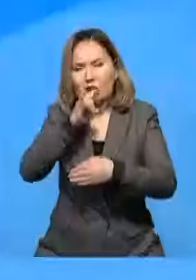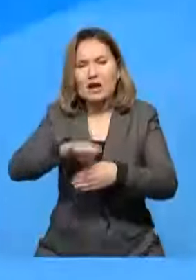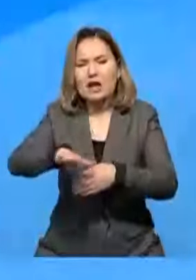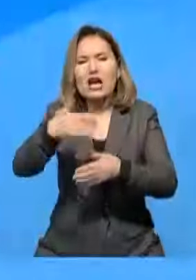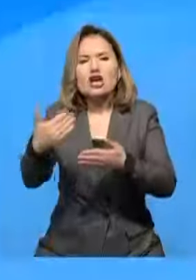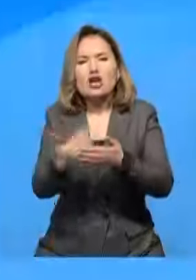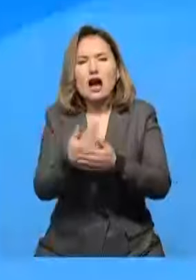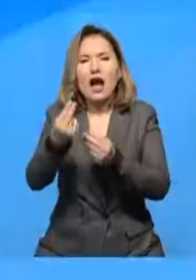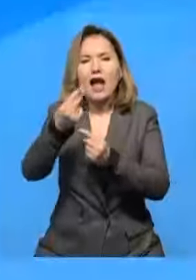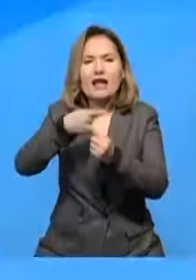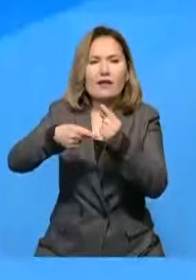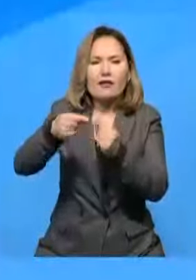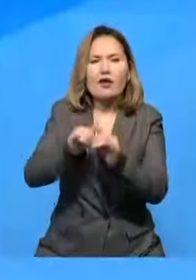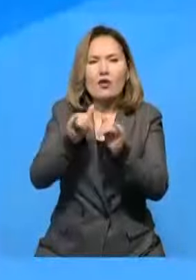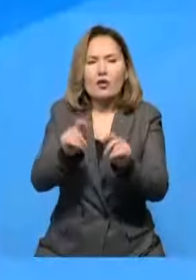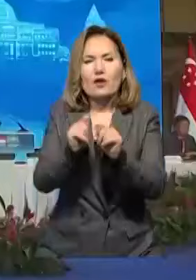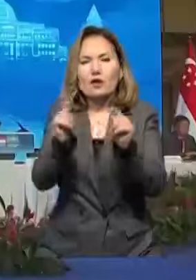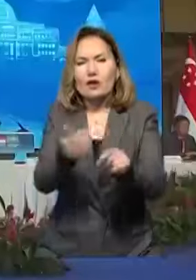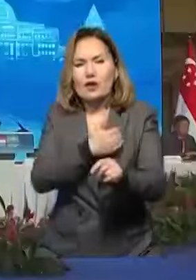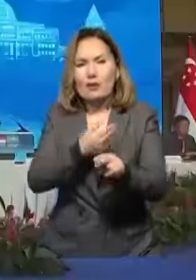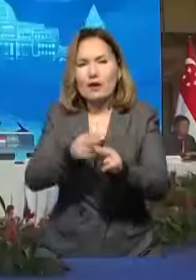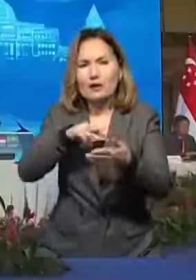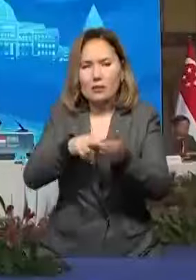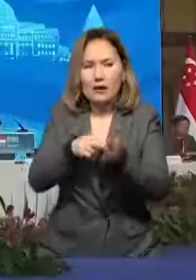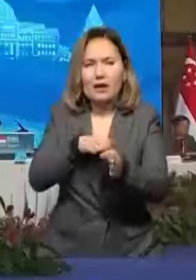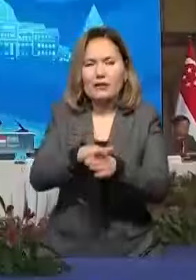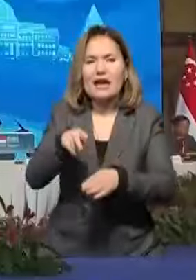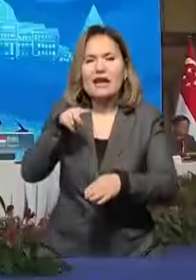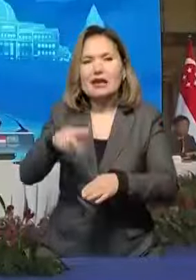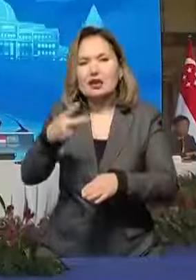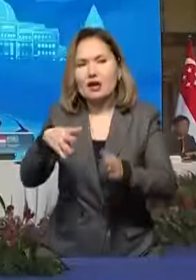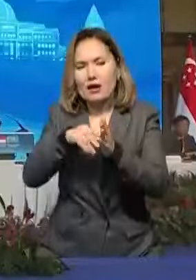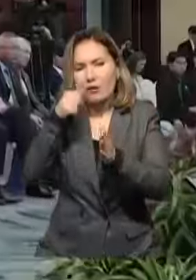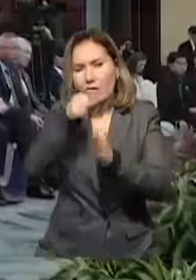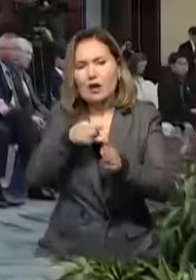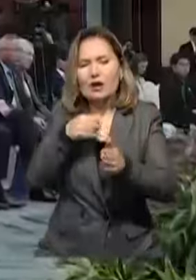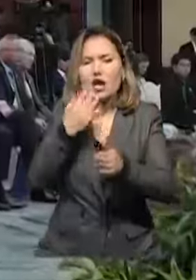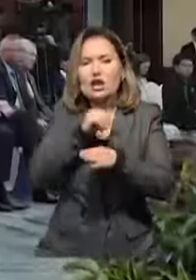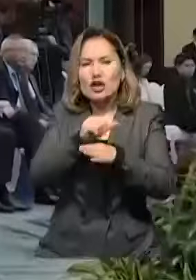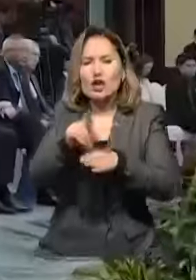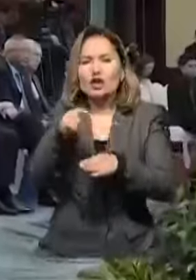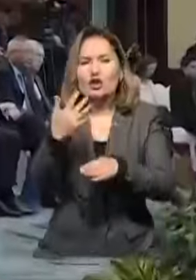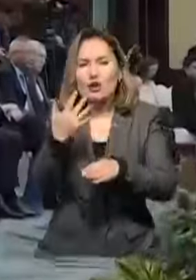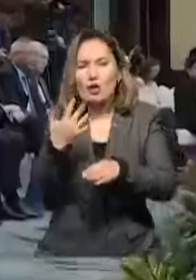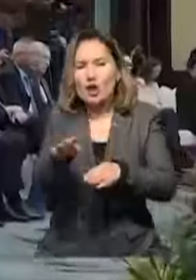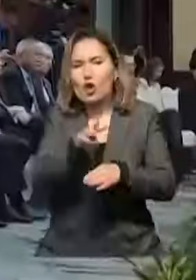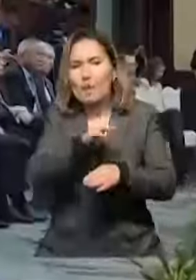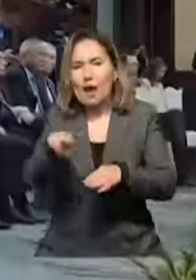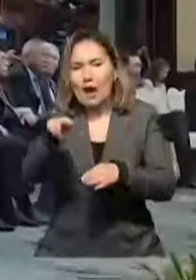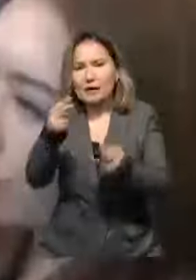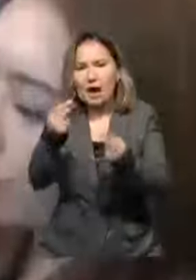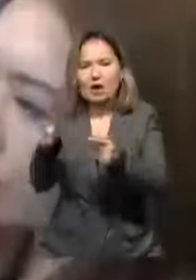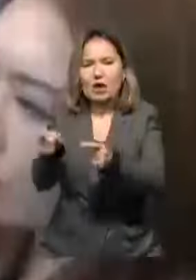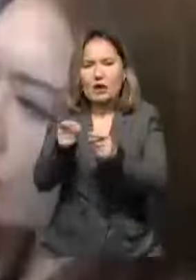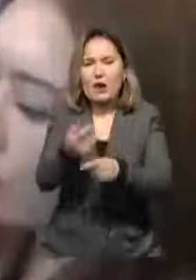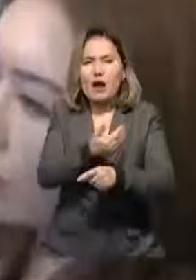жаңа инвестициялық циклді іске қосты. Стратегиялық мақсатымыз 2029 жылға қарай шетелден 150 миллиард доллар тікелей инвестиция